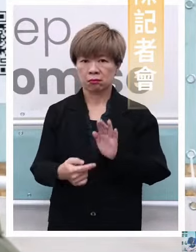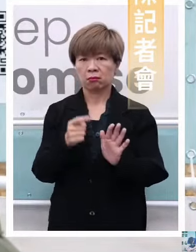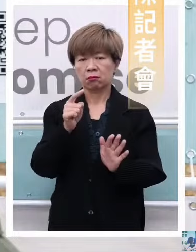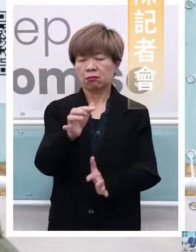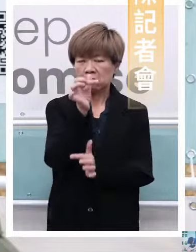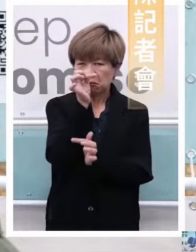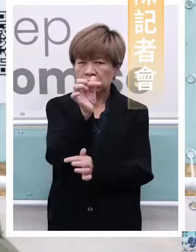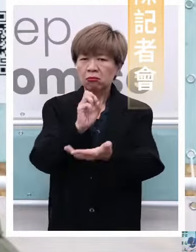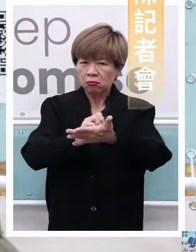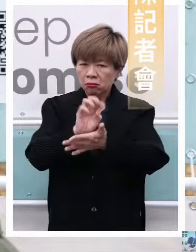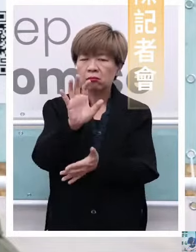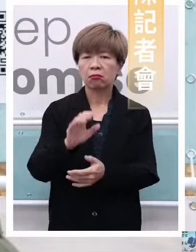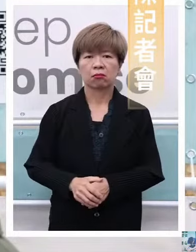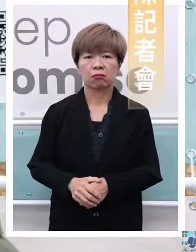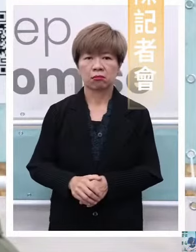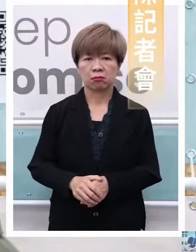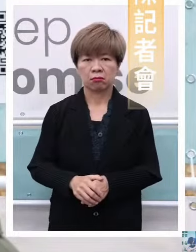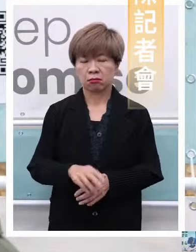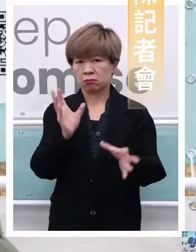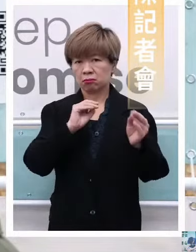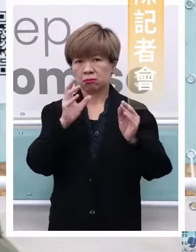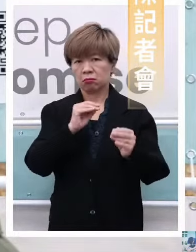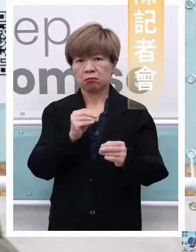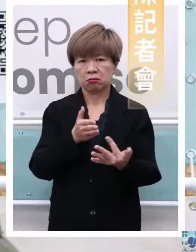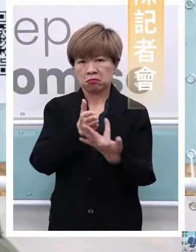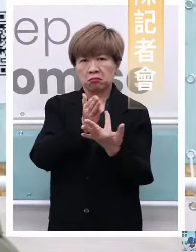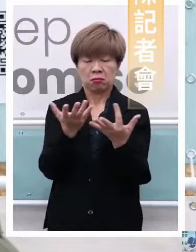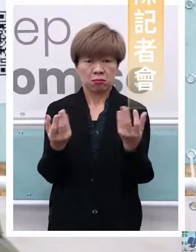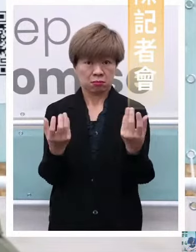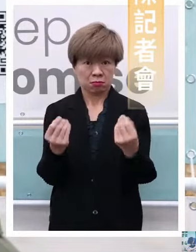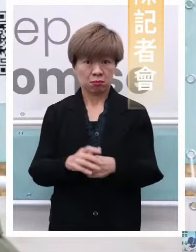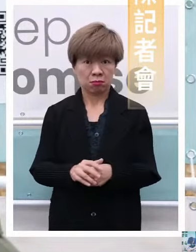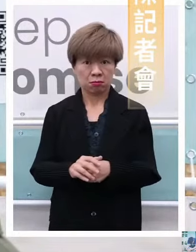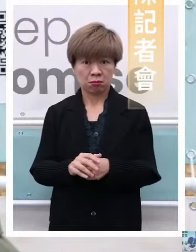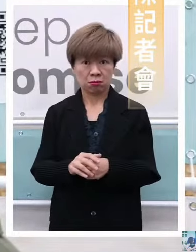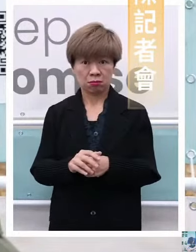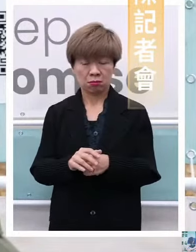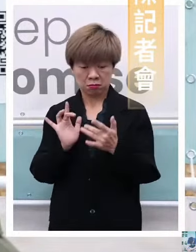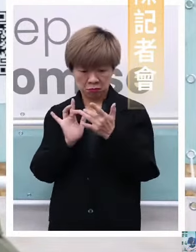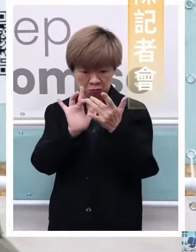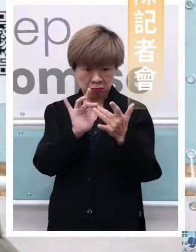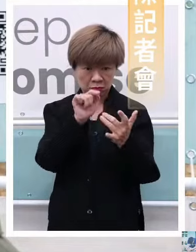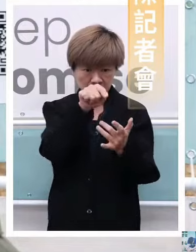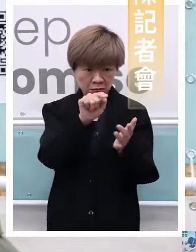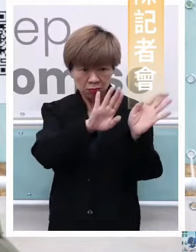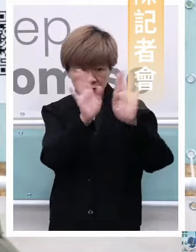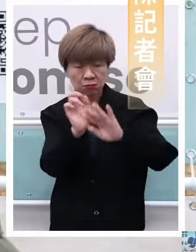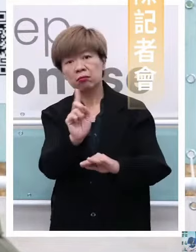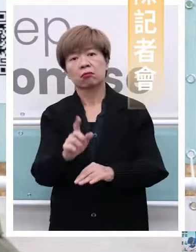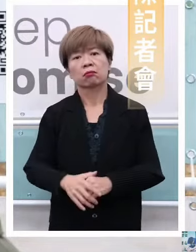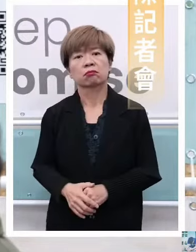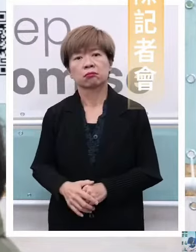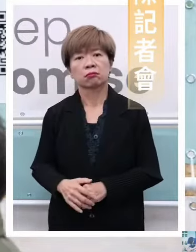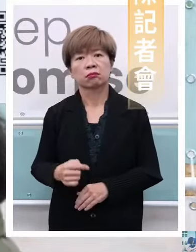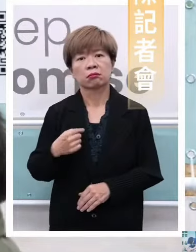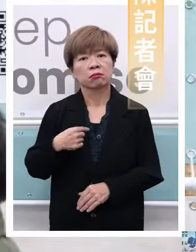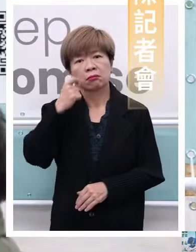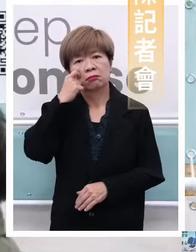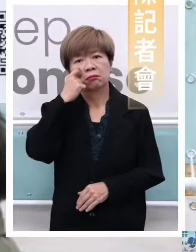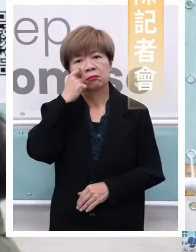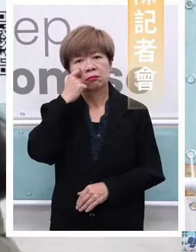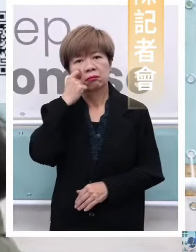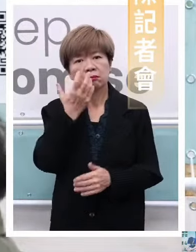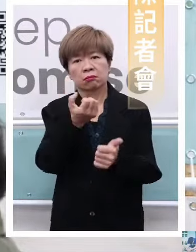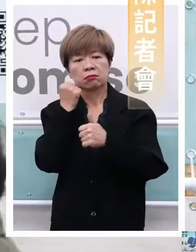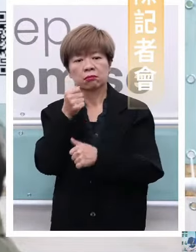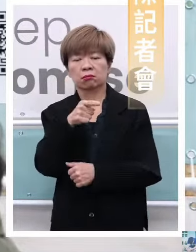出，完整的讯号传送。那至于接收方那边出了什么问题，就完全不是我们这边能够理解他们的专